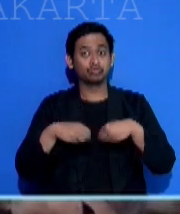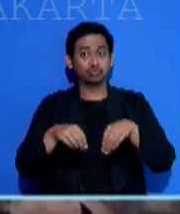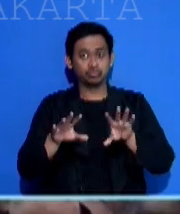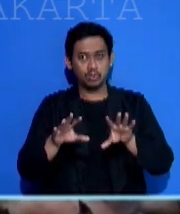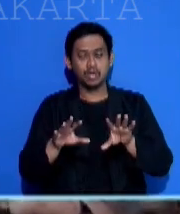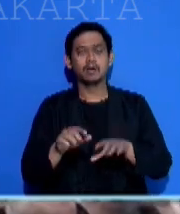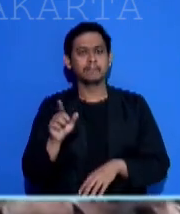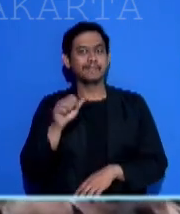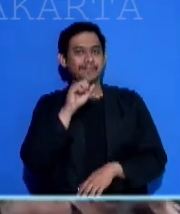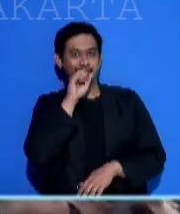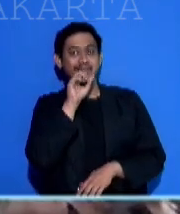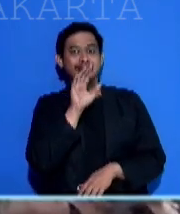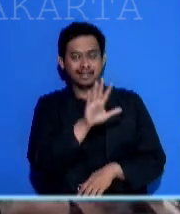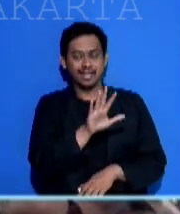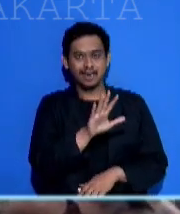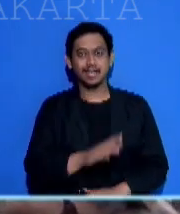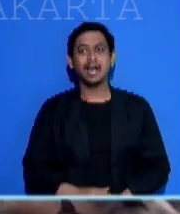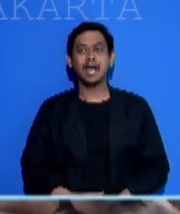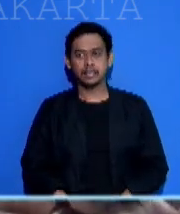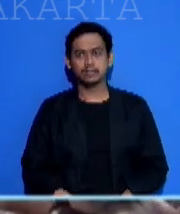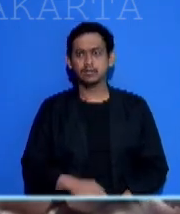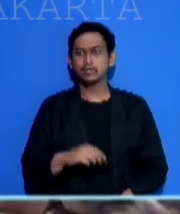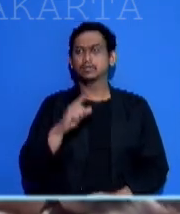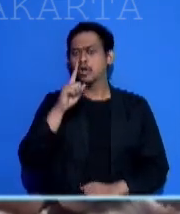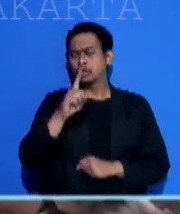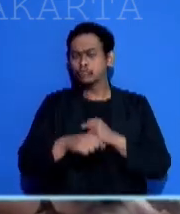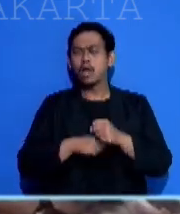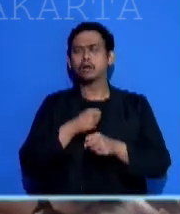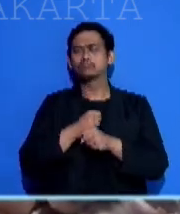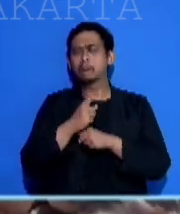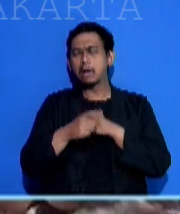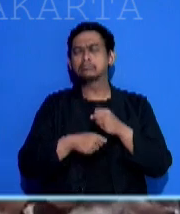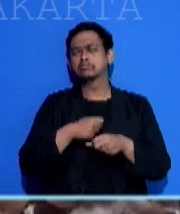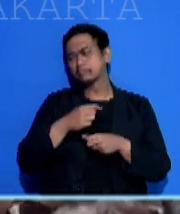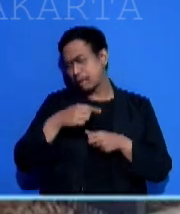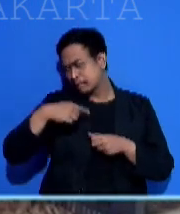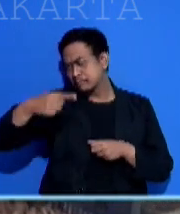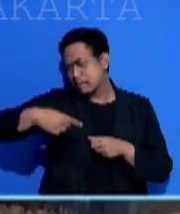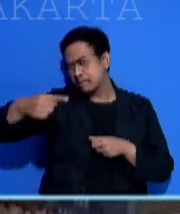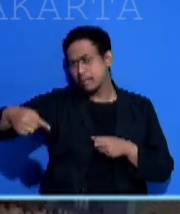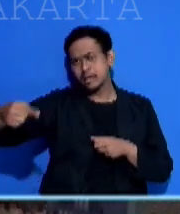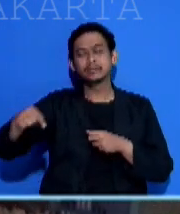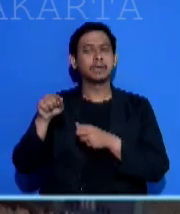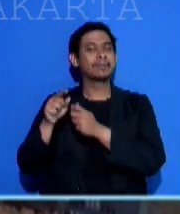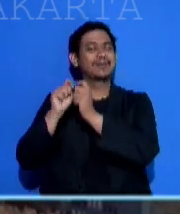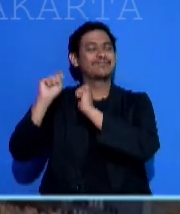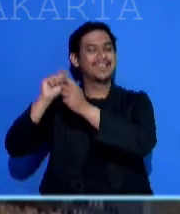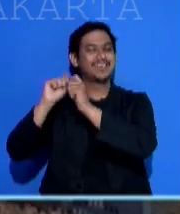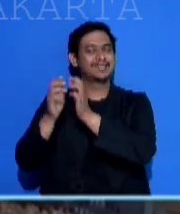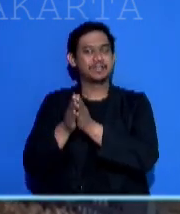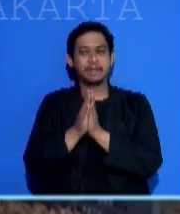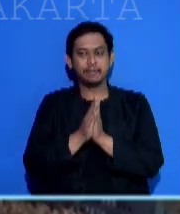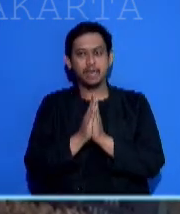Karangmojo Waleh bilih saben taun utaminipun nalika ndungkap dinten Bakda Riyadi panyuwunan mete ing papanipun tansah